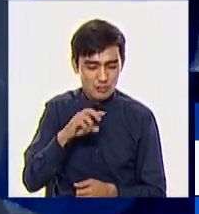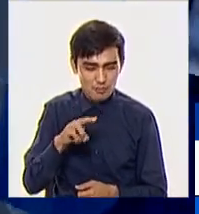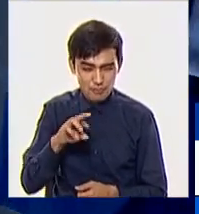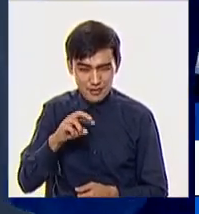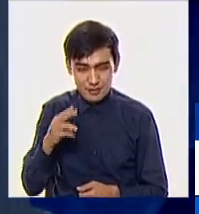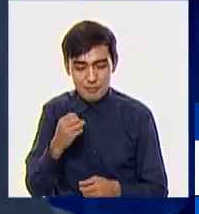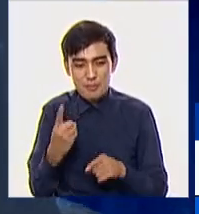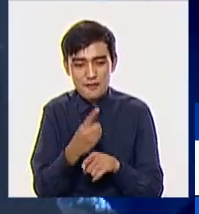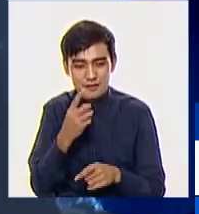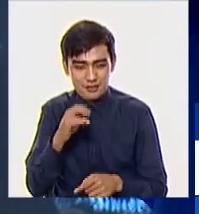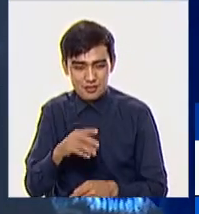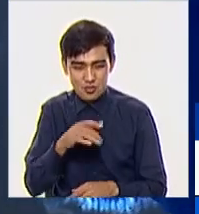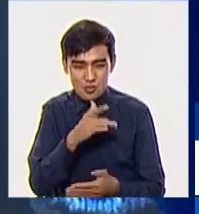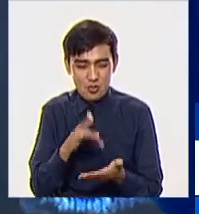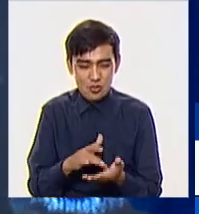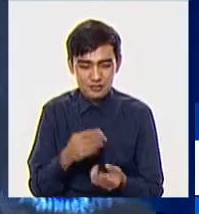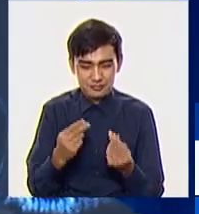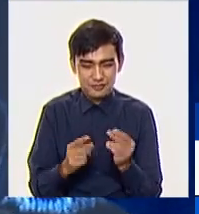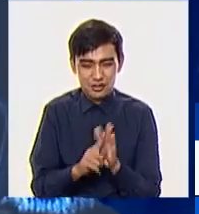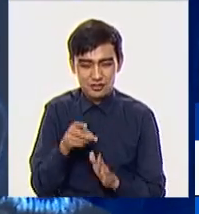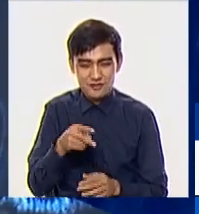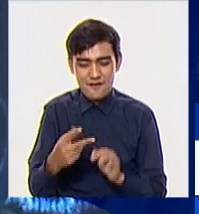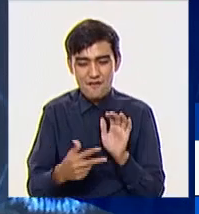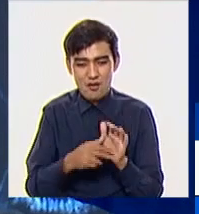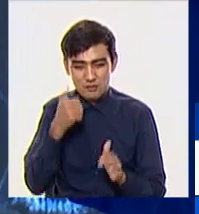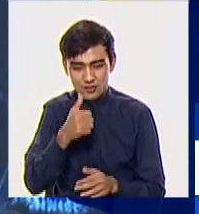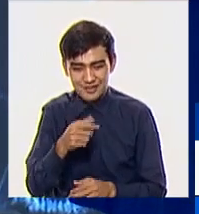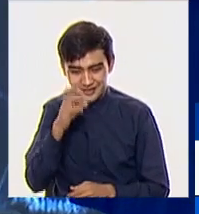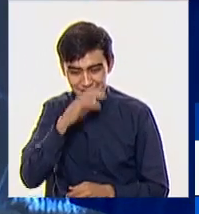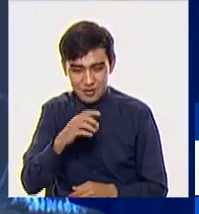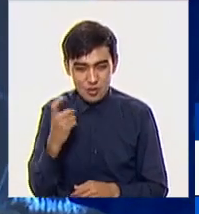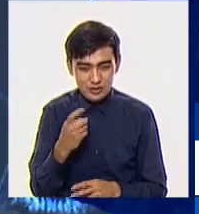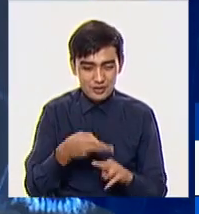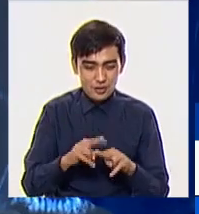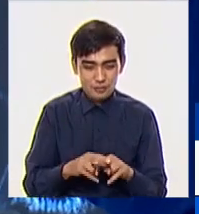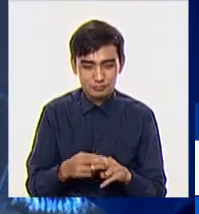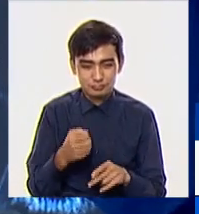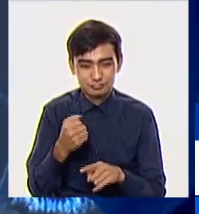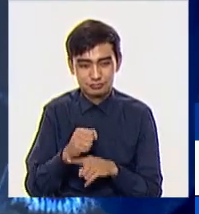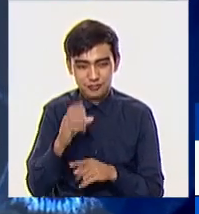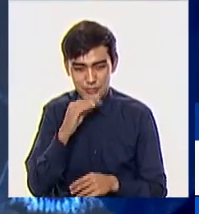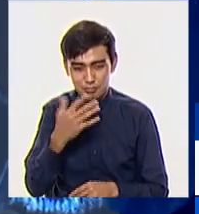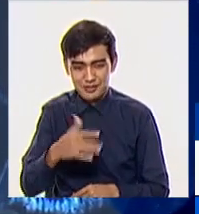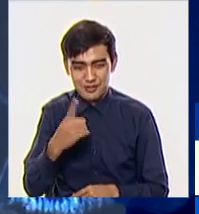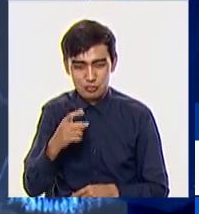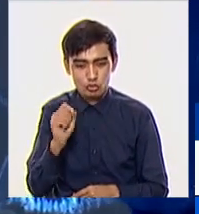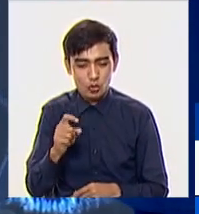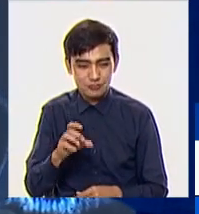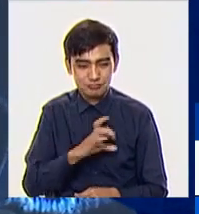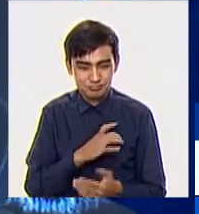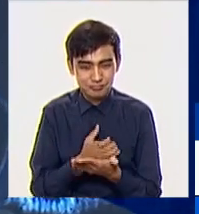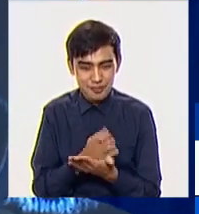впервые. Город принимал зимние игры 2008 года. Тогда страна-хозяйка завоевала 51 золотую медаль.